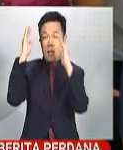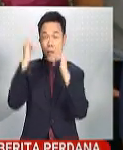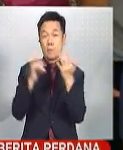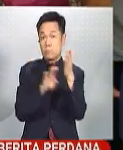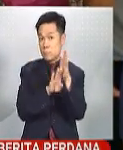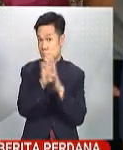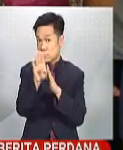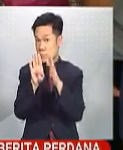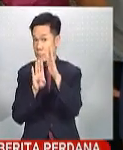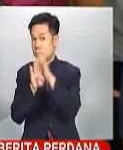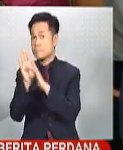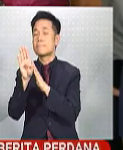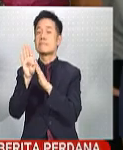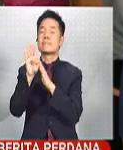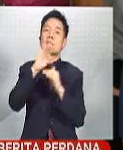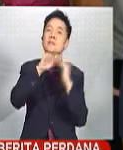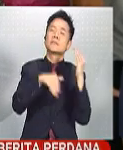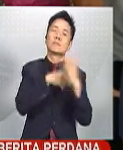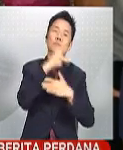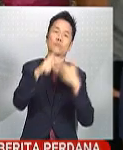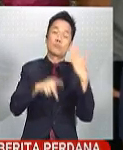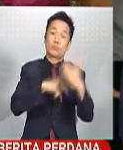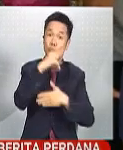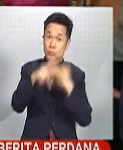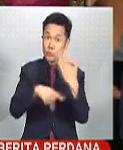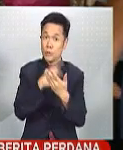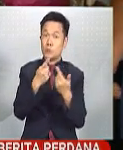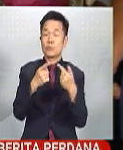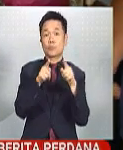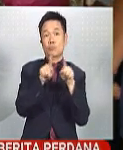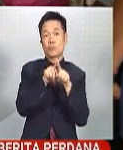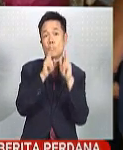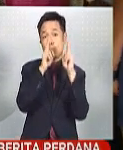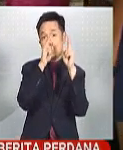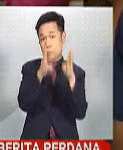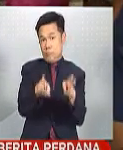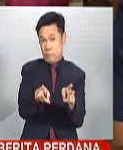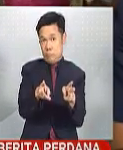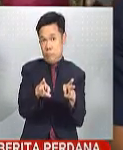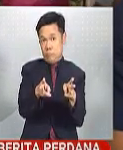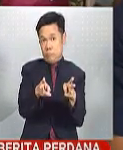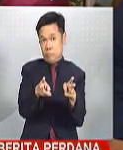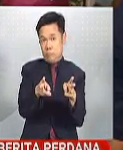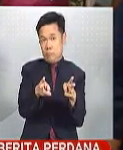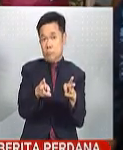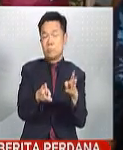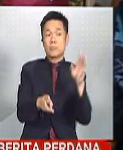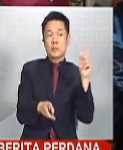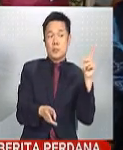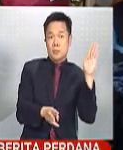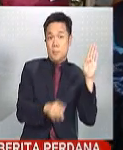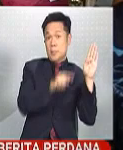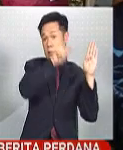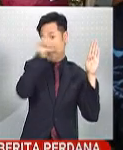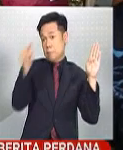pembangunan dan projek-projek mega seperti highway, KB ke KL,